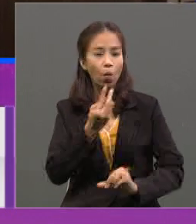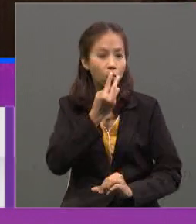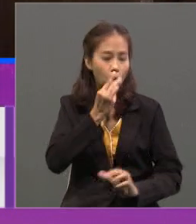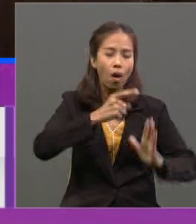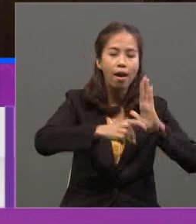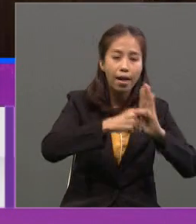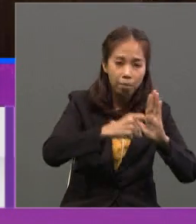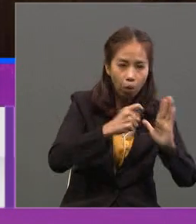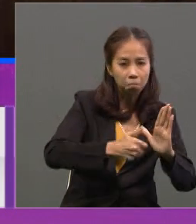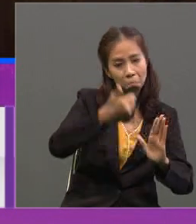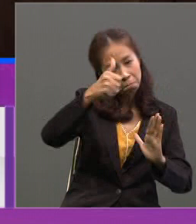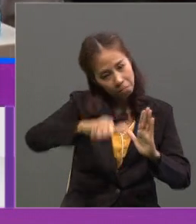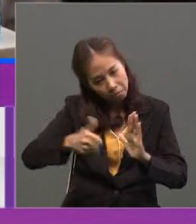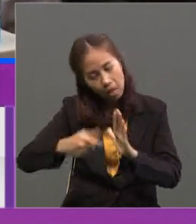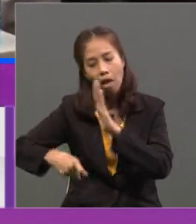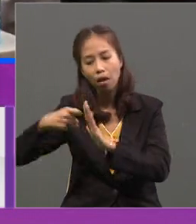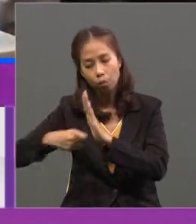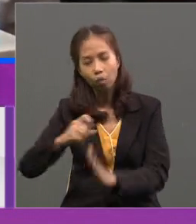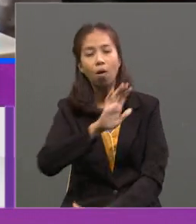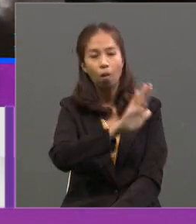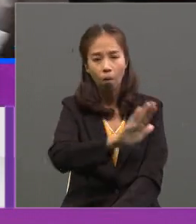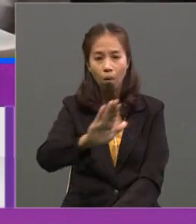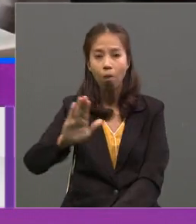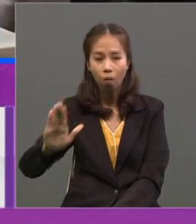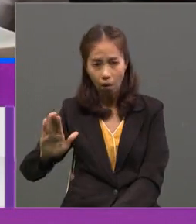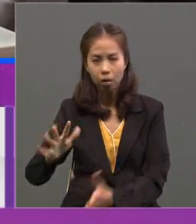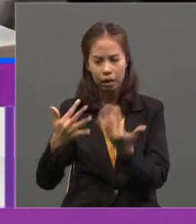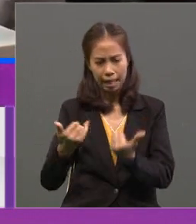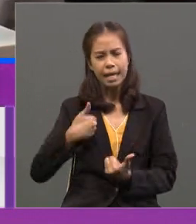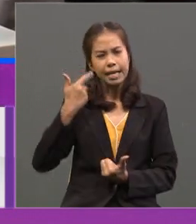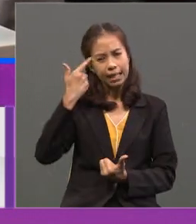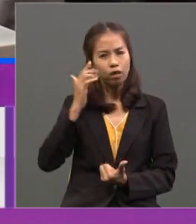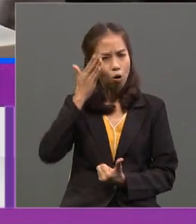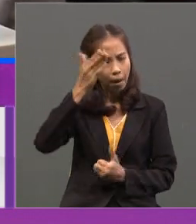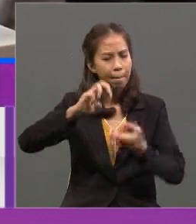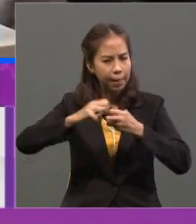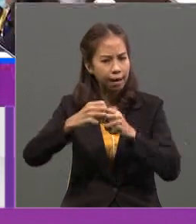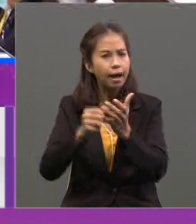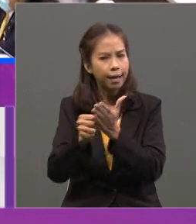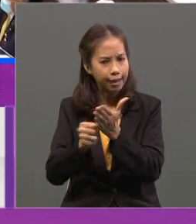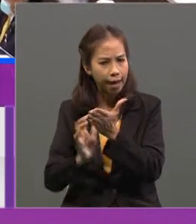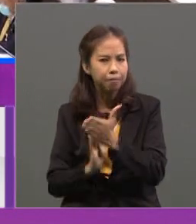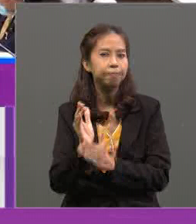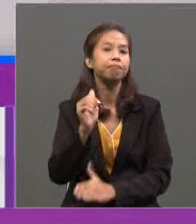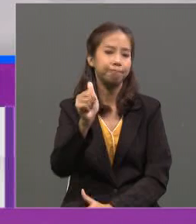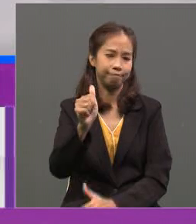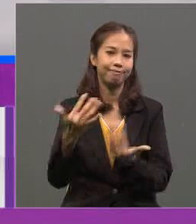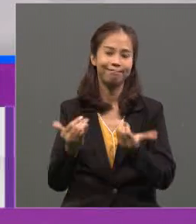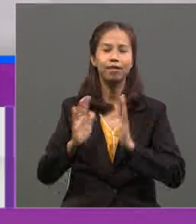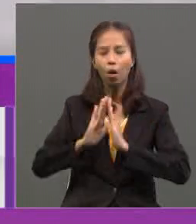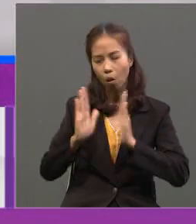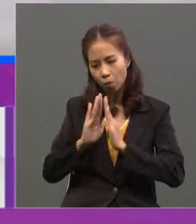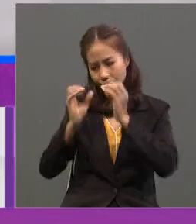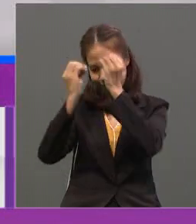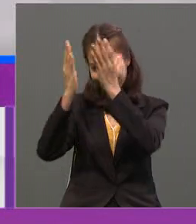ไปได้นะครัแล้วกจะทำให้สคนั้นสามาถจะพูดปัญหาทออกได้ครัคุมากคราจาร์ครัจัด